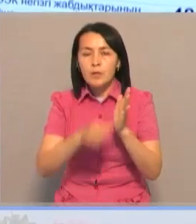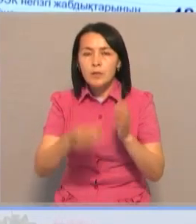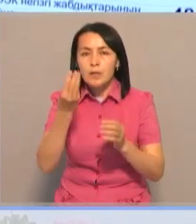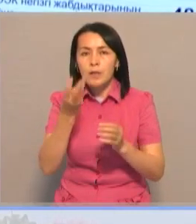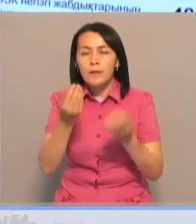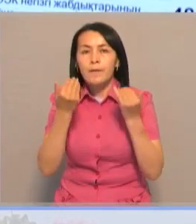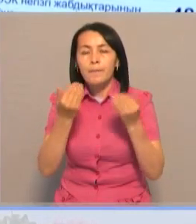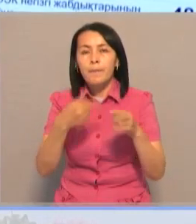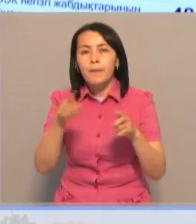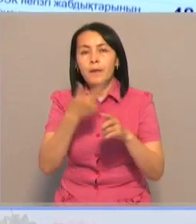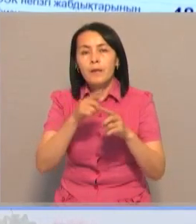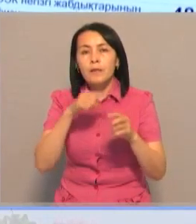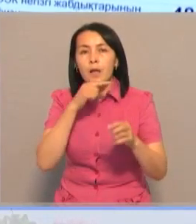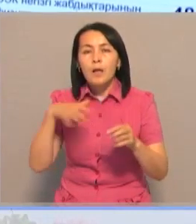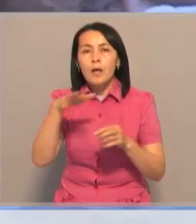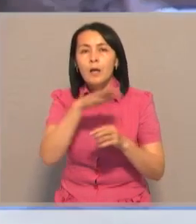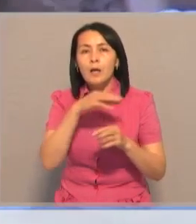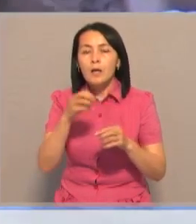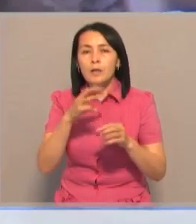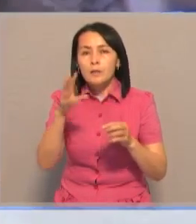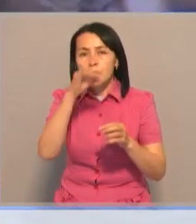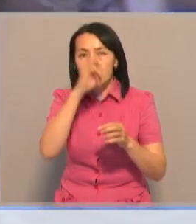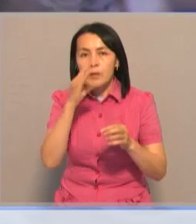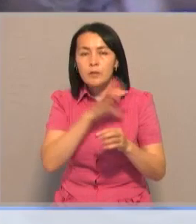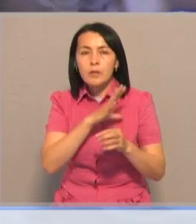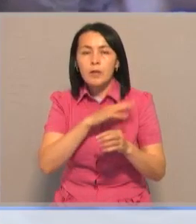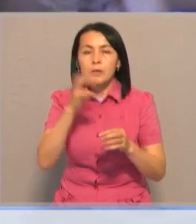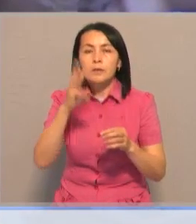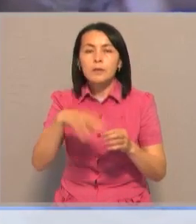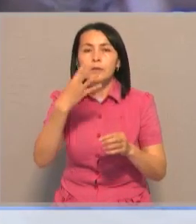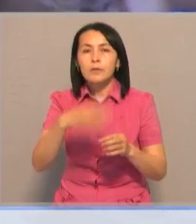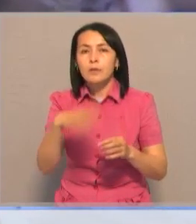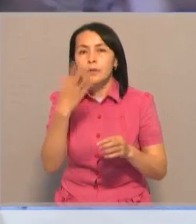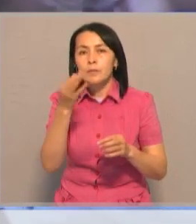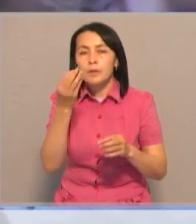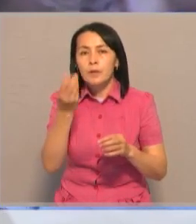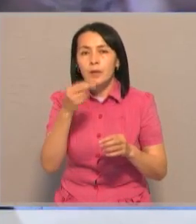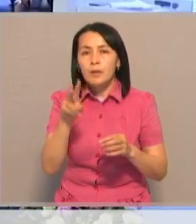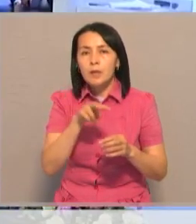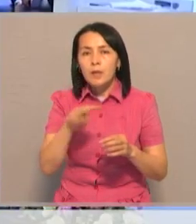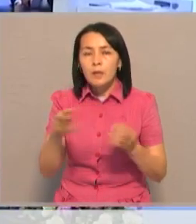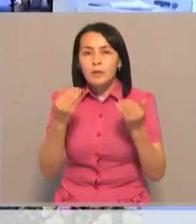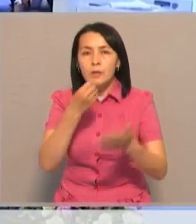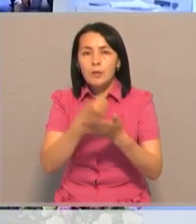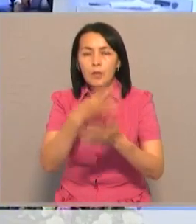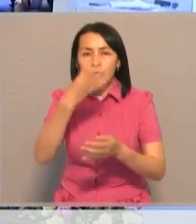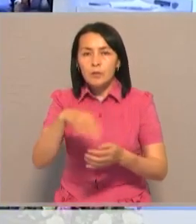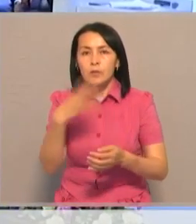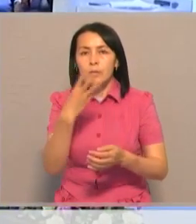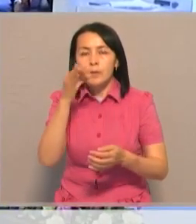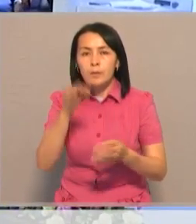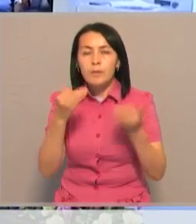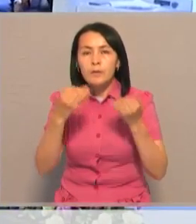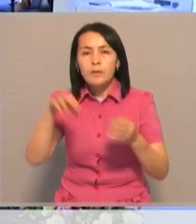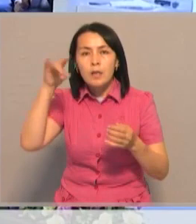230-260 тенге. При этом в России стоимость дизтоплива в среднем составляла 345 тенге за литр, что дороже на 45%.